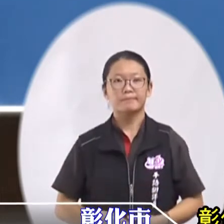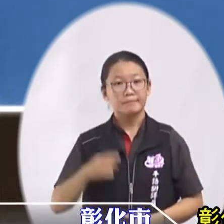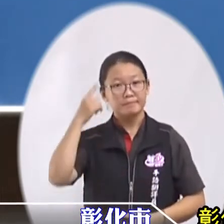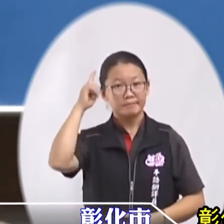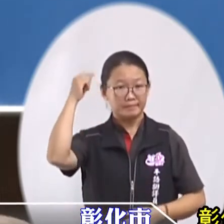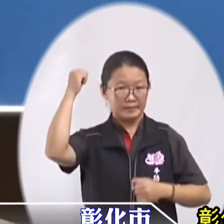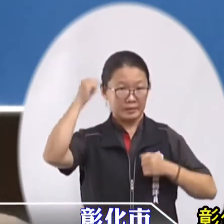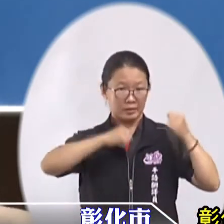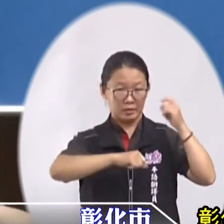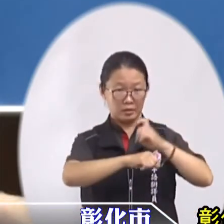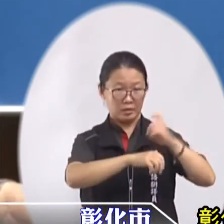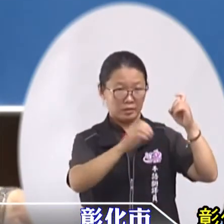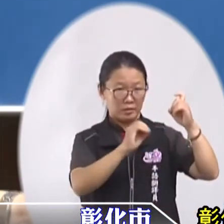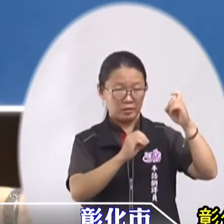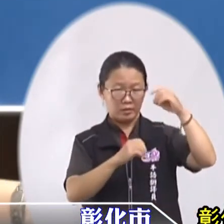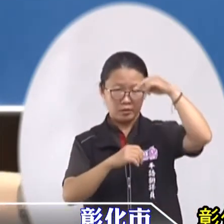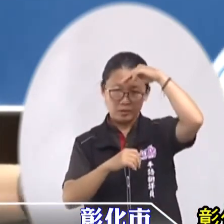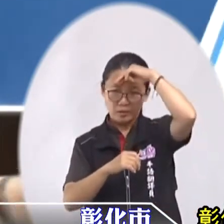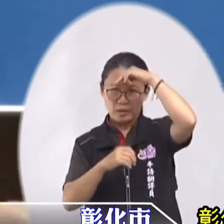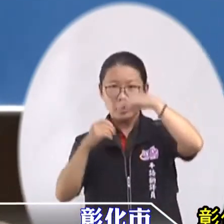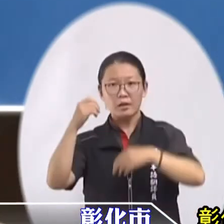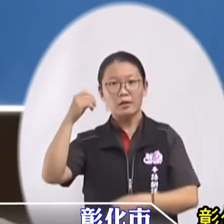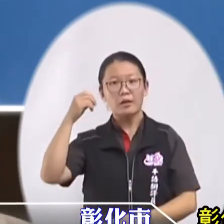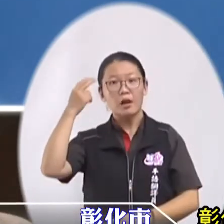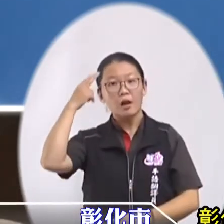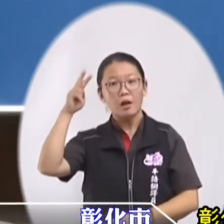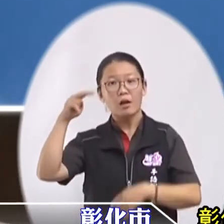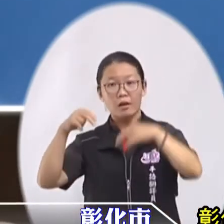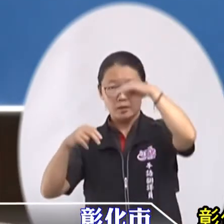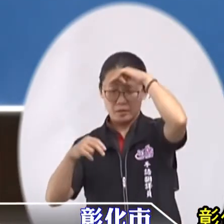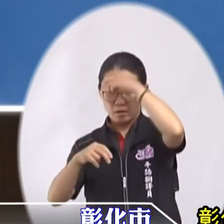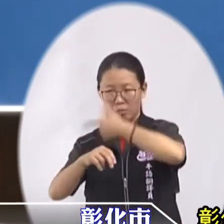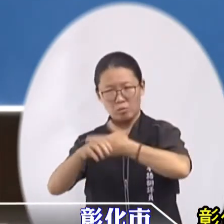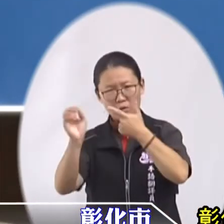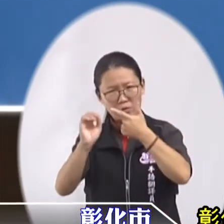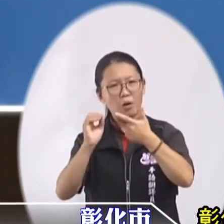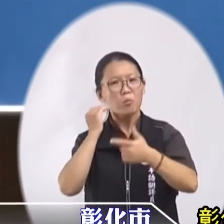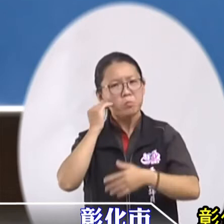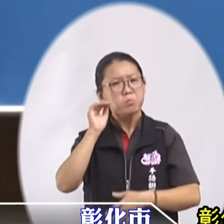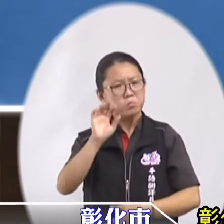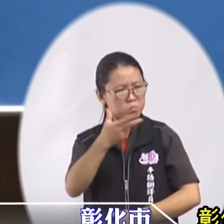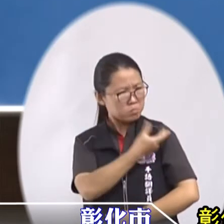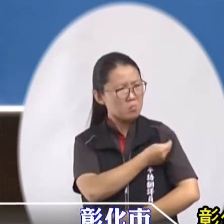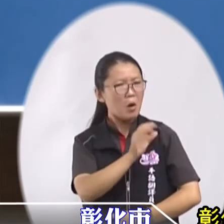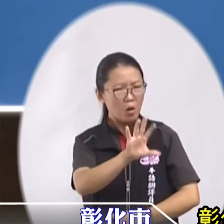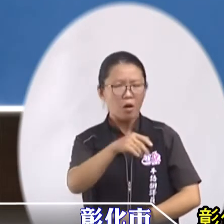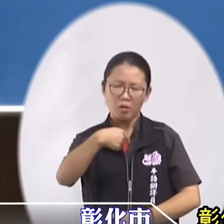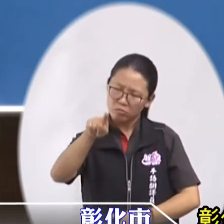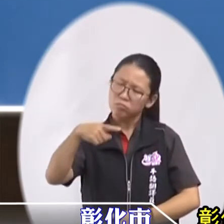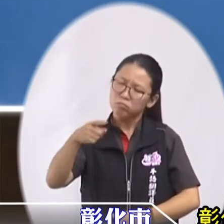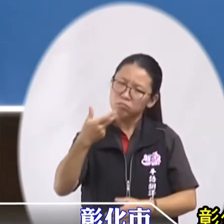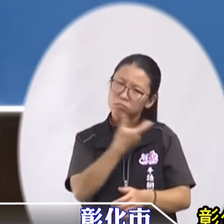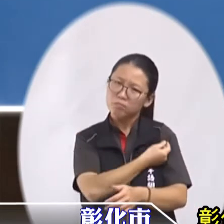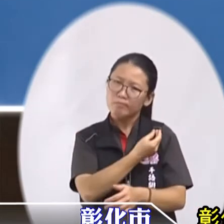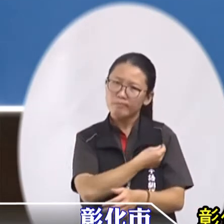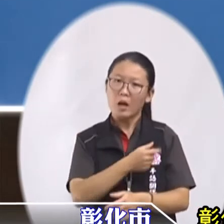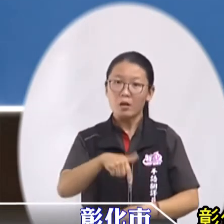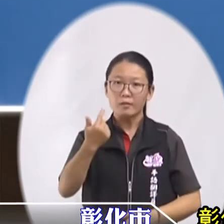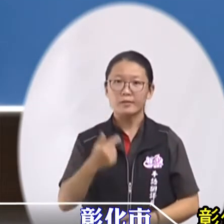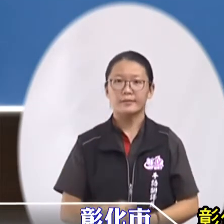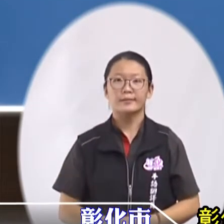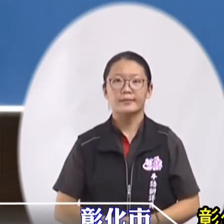10点到9月4号6点又开放预约了哈。有疫苗快点打哈！来第七期的 A Z 疫苗，咱